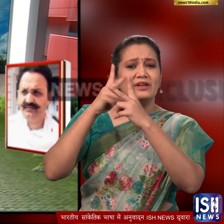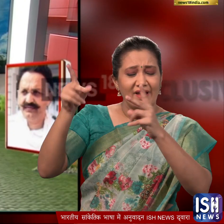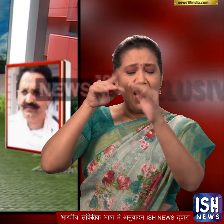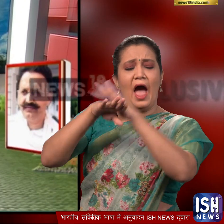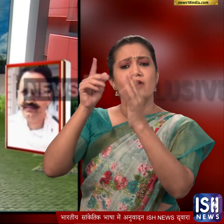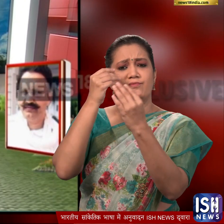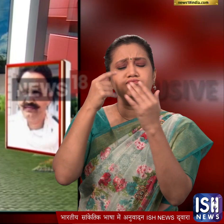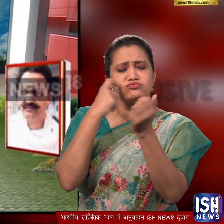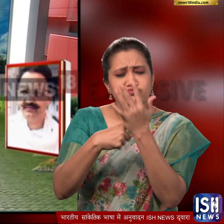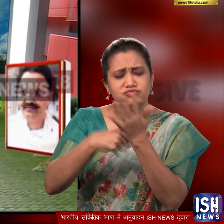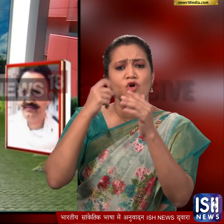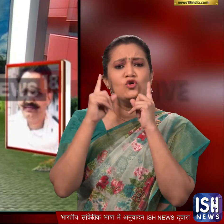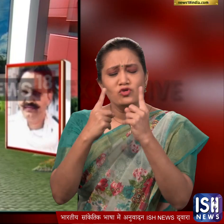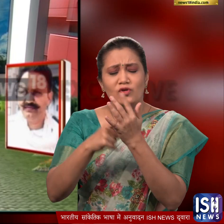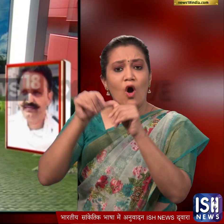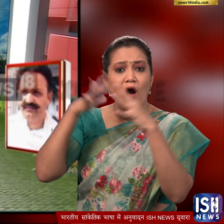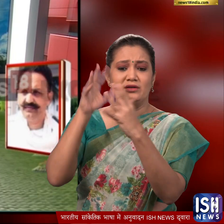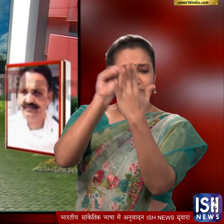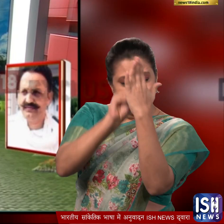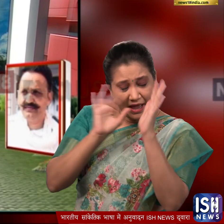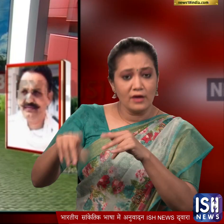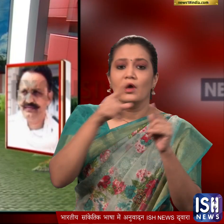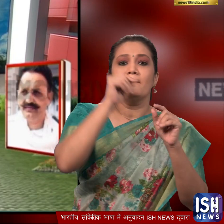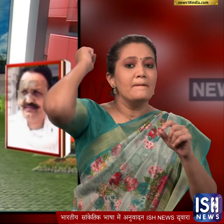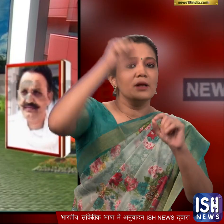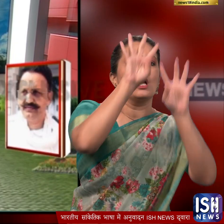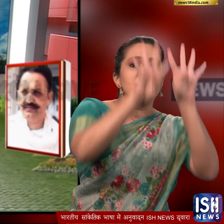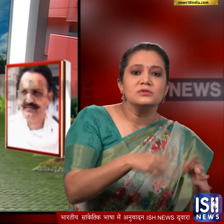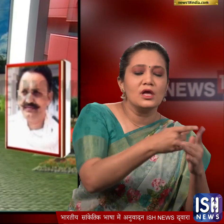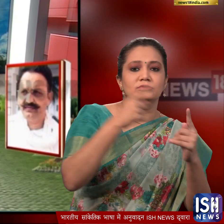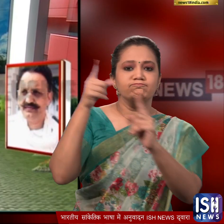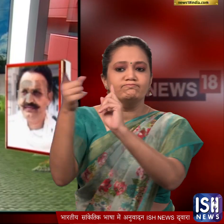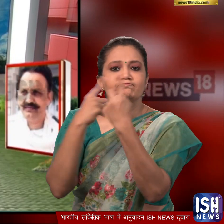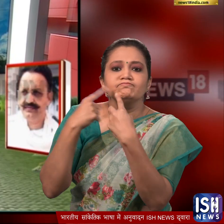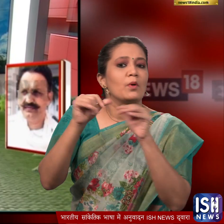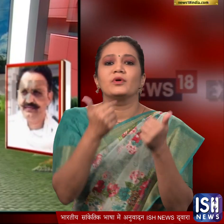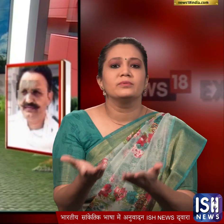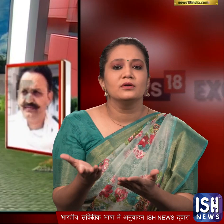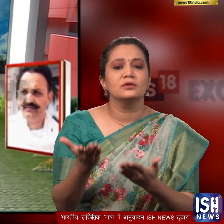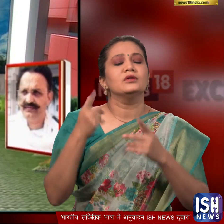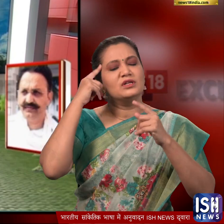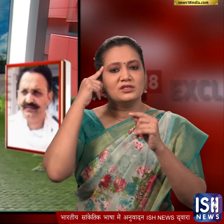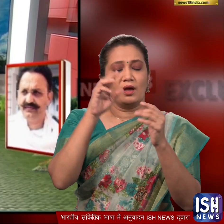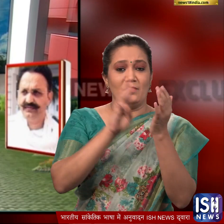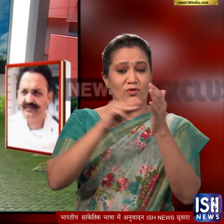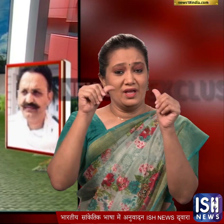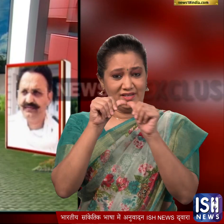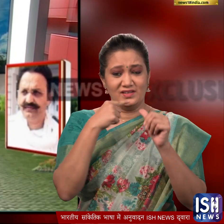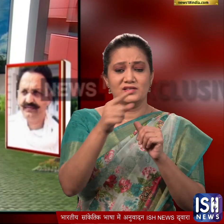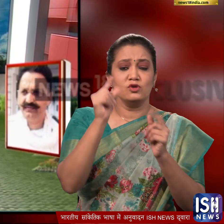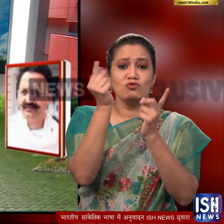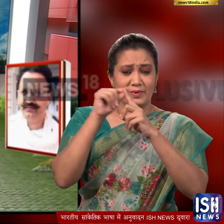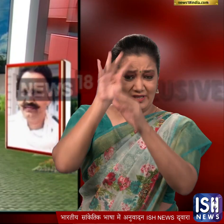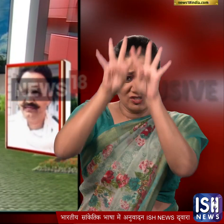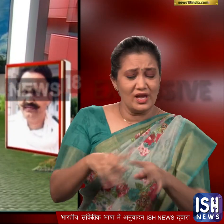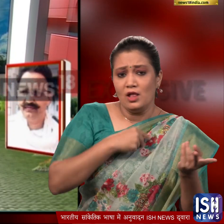कई आपराधिक मामले दर्ज हैं, लेकिन पंजाब की जेल में बंद होने की वजह से उन मामलों में उस पर कार्रवाई नहीं हो पा रही है। मुख्तार अंसारी ने कोर्ट को बताया